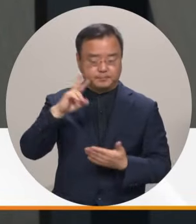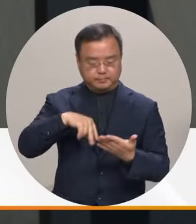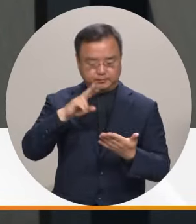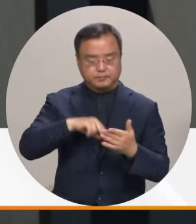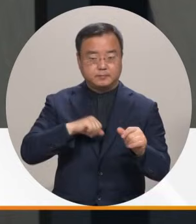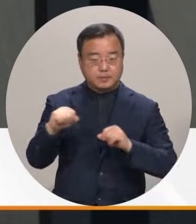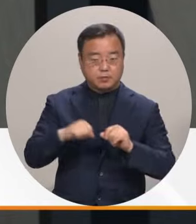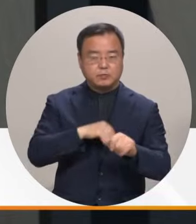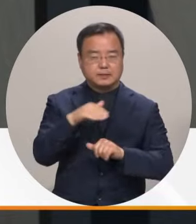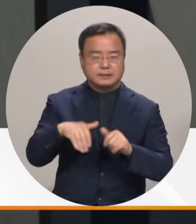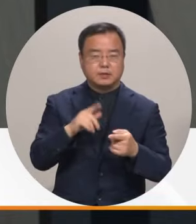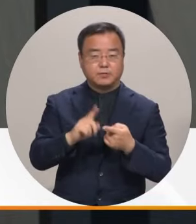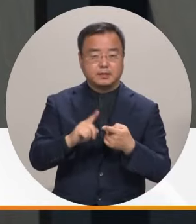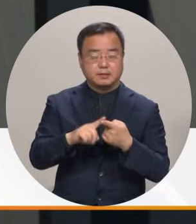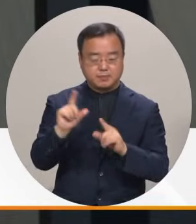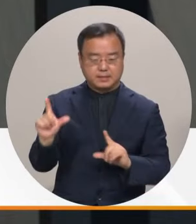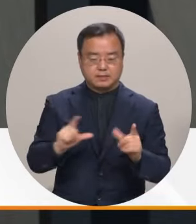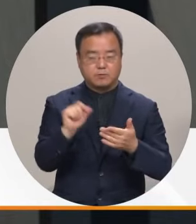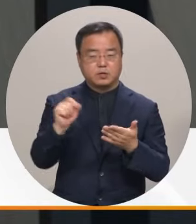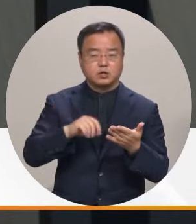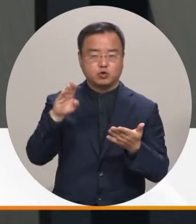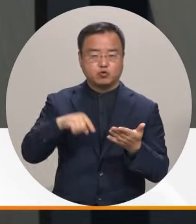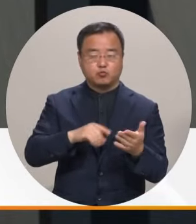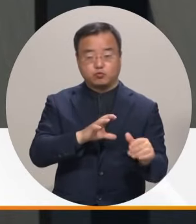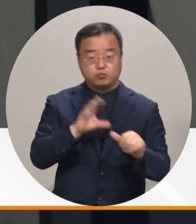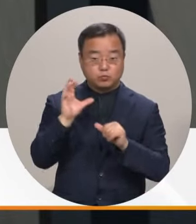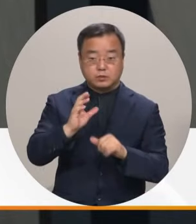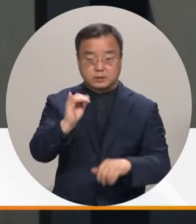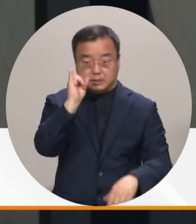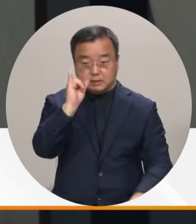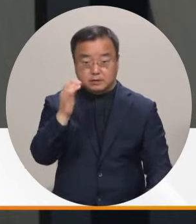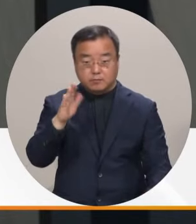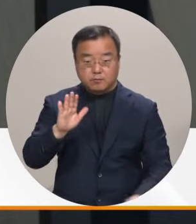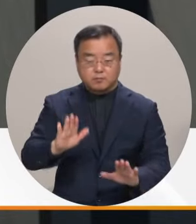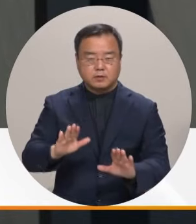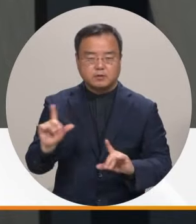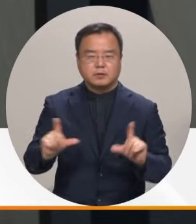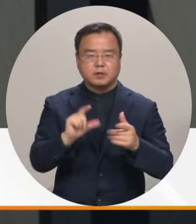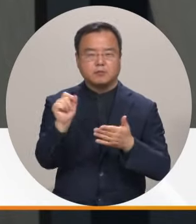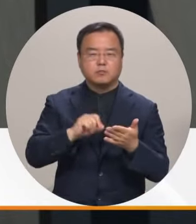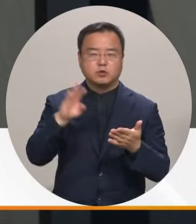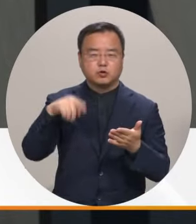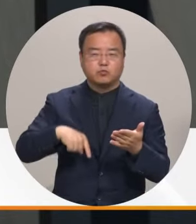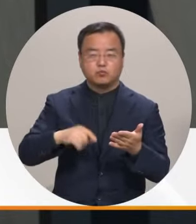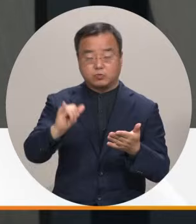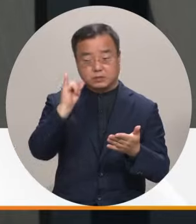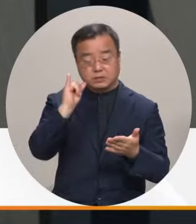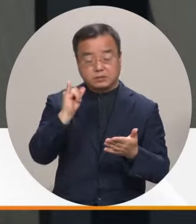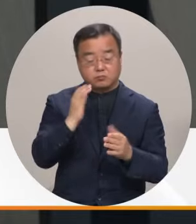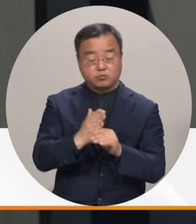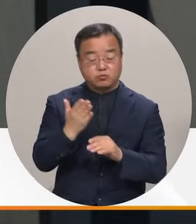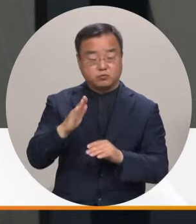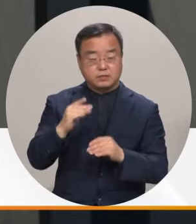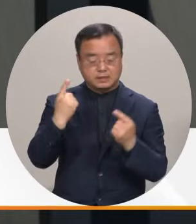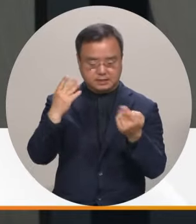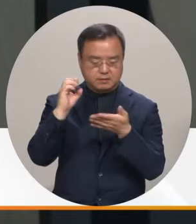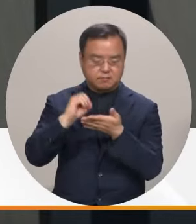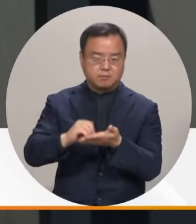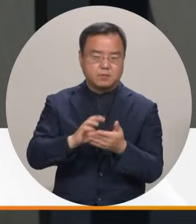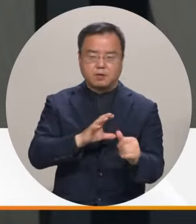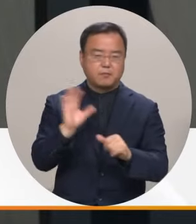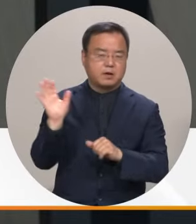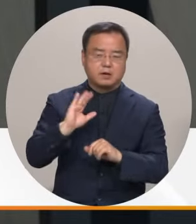상황이라는게 생기부에서 반영이 됐었는데 지금은 생기부에는 있지만 대입에 반영은 되지 않거든요 그래서 그런 독서